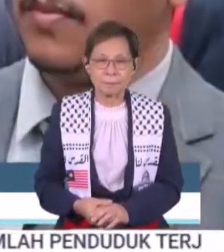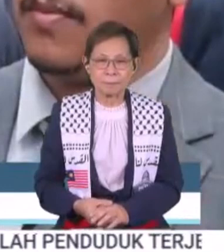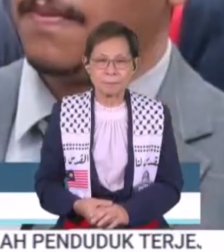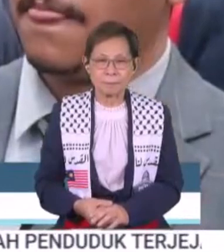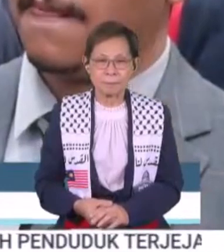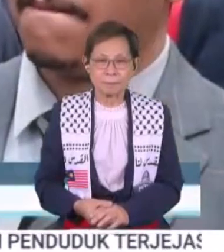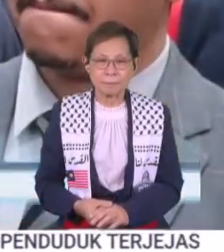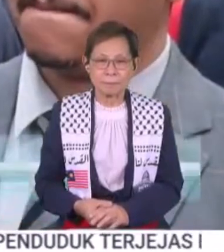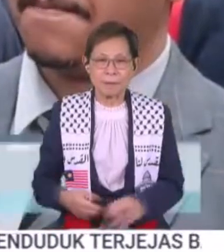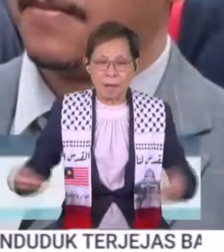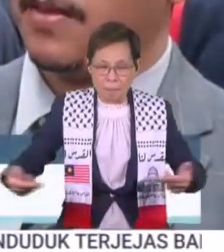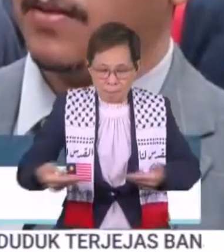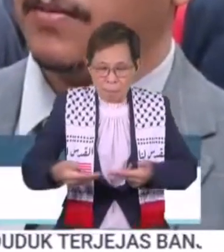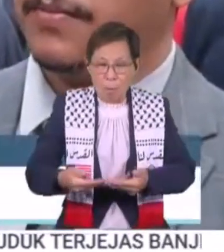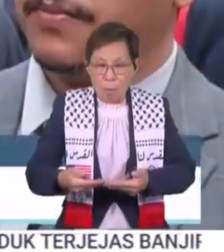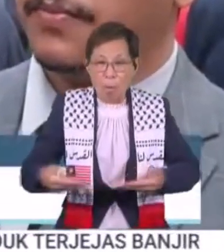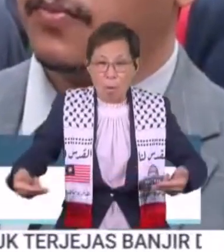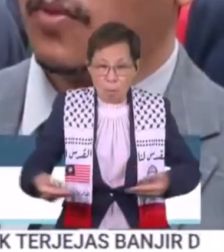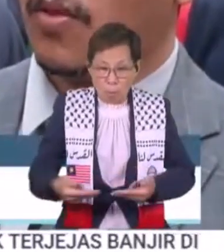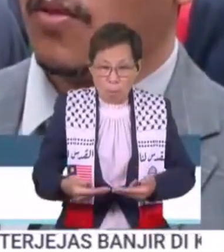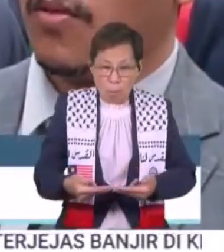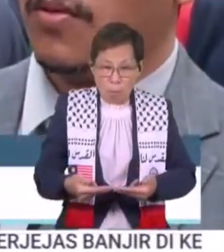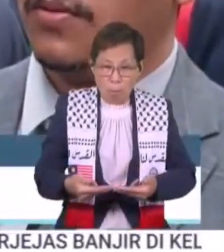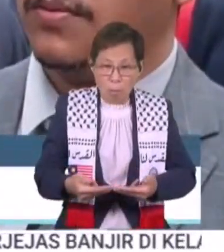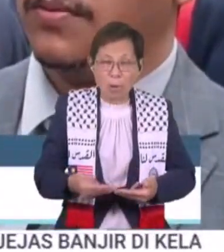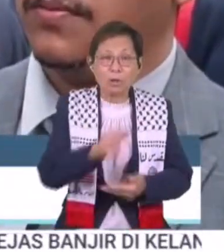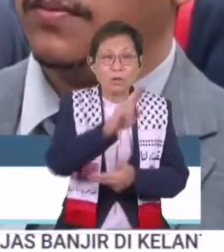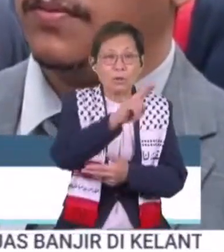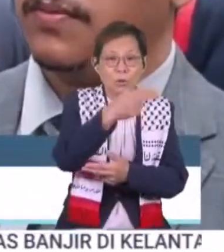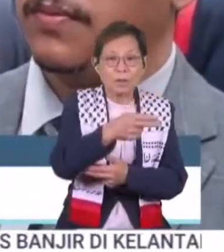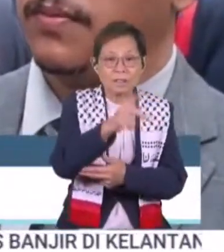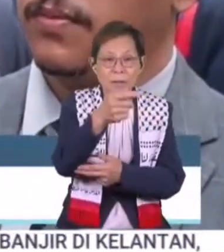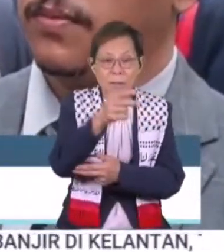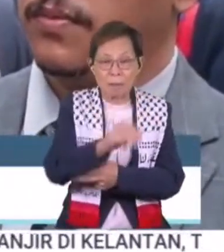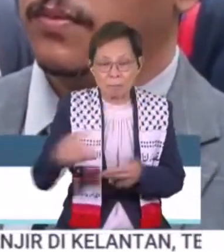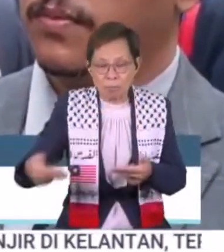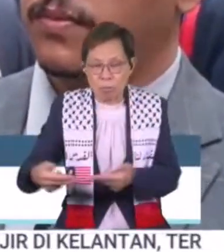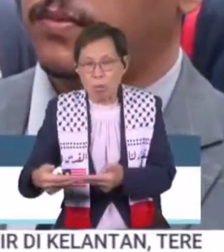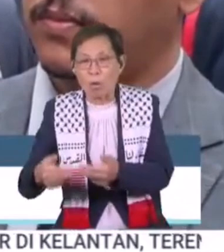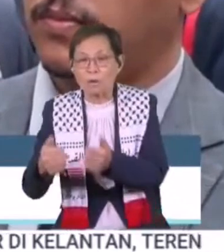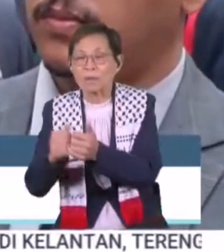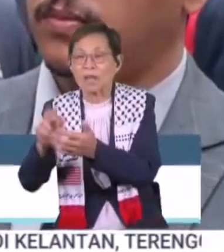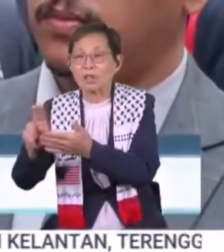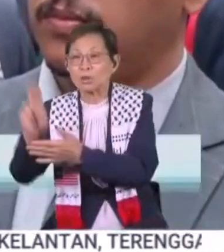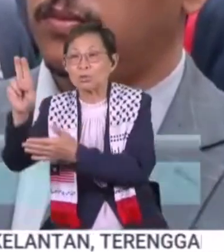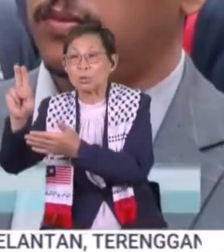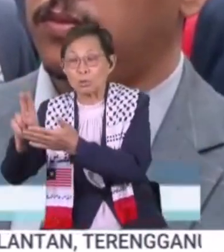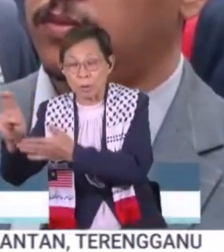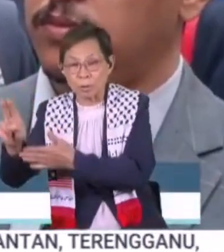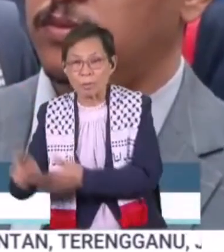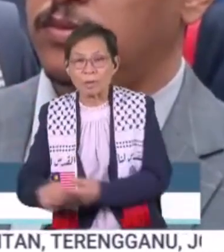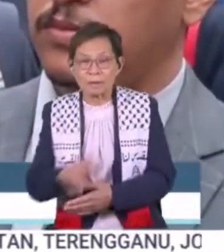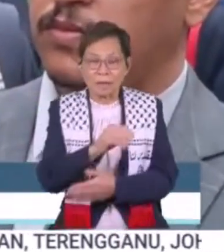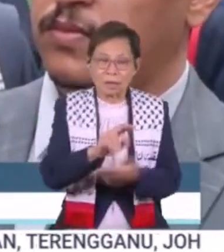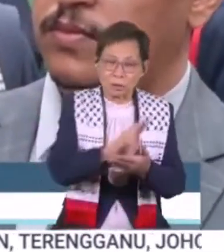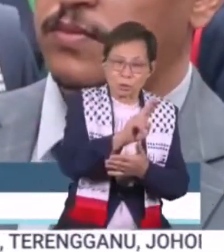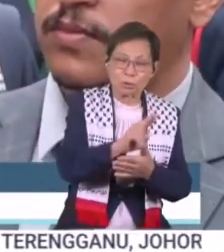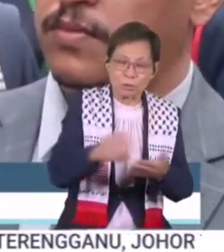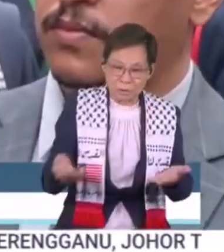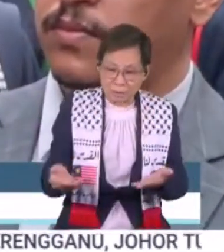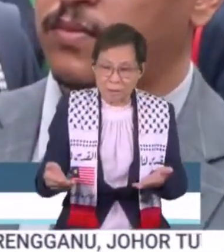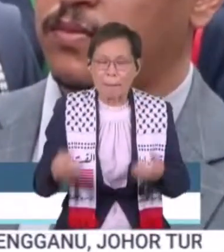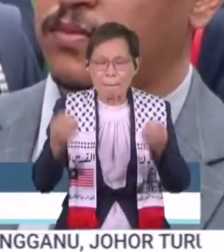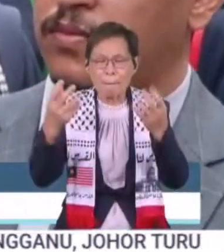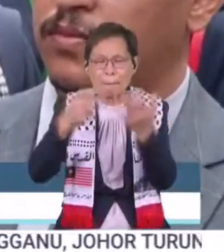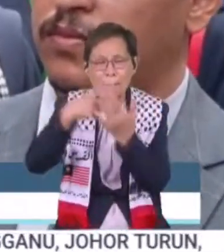pahat insallah antara universi tempatan di malaysia dan juga universiti di sini dan pada masa yang sama banyak